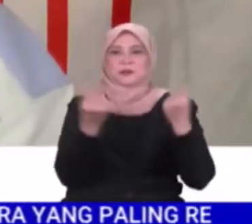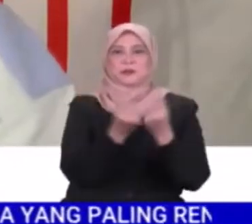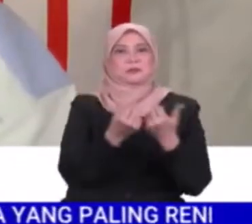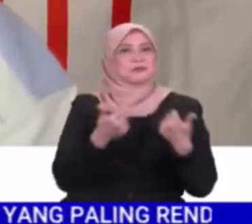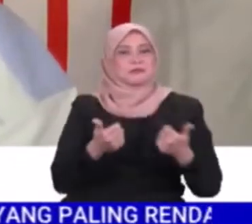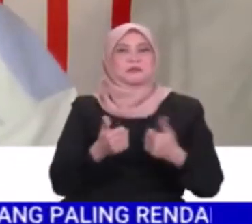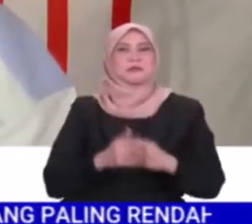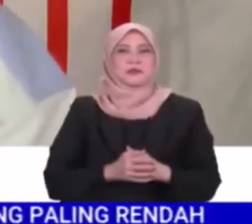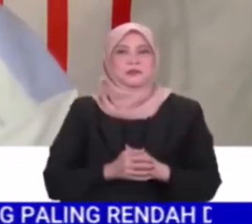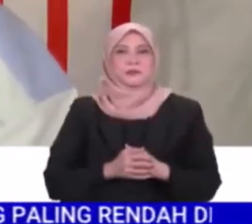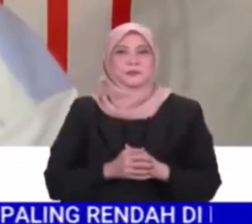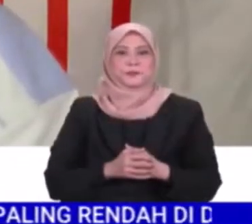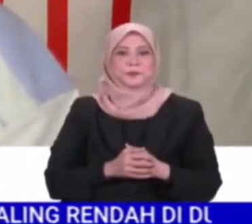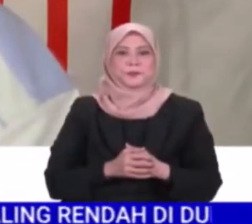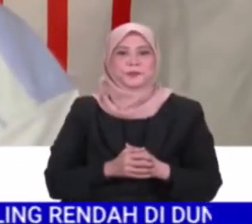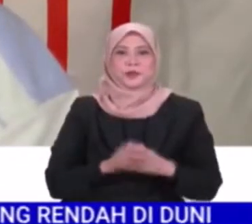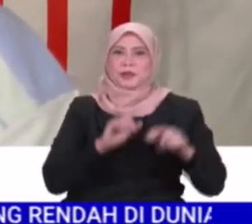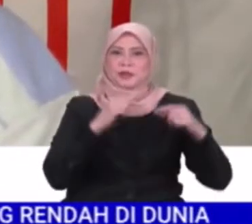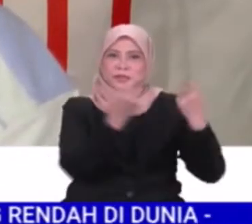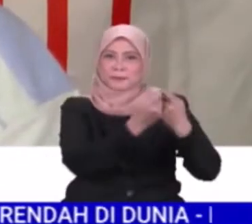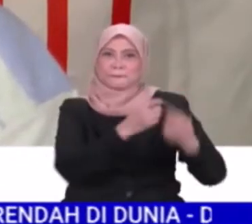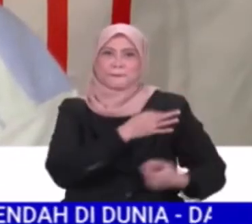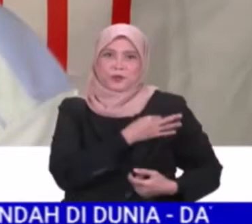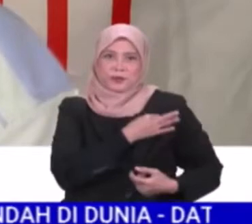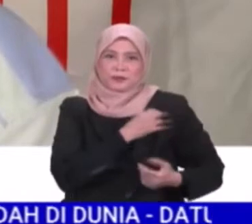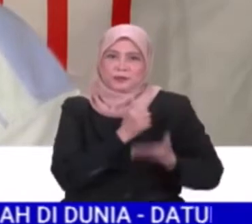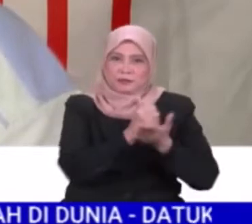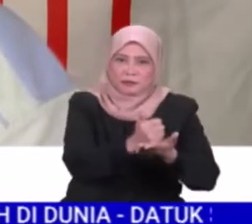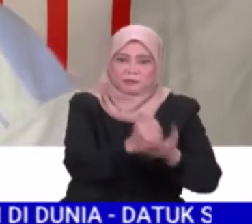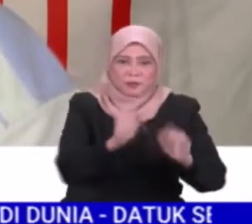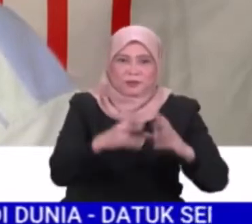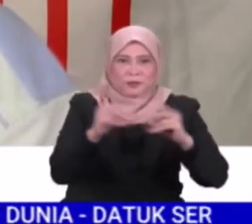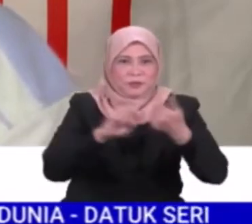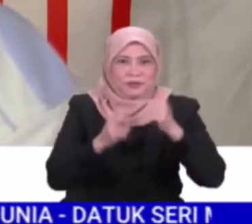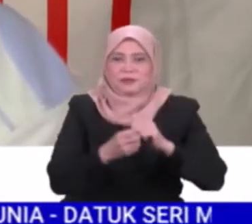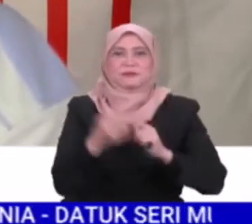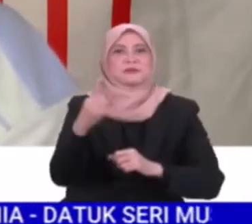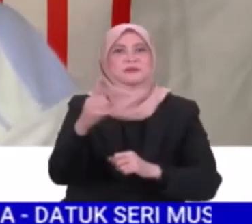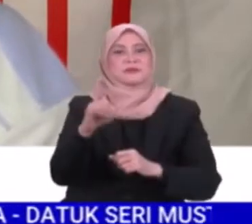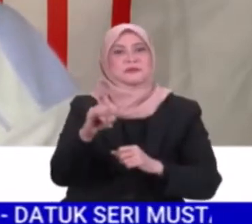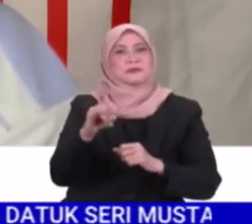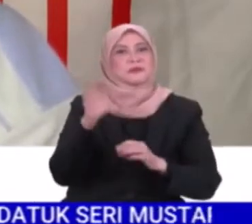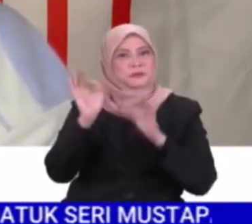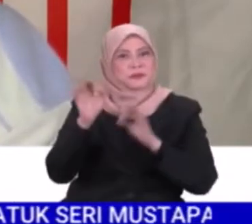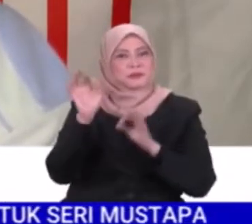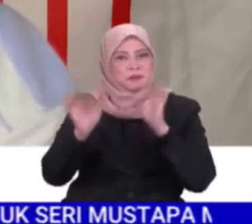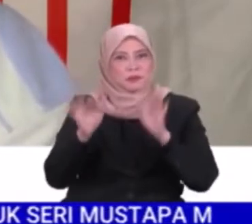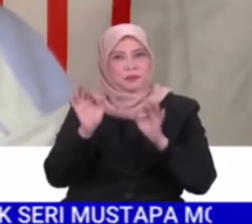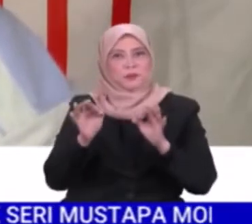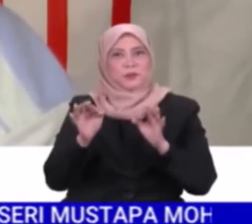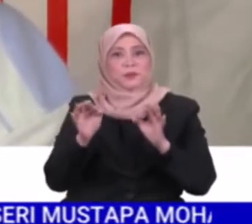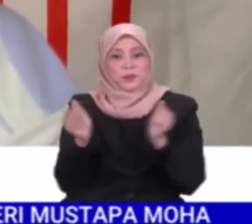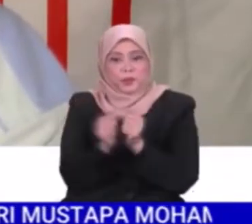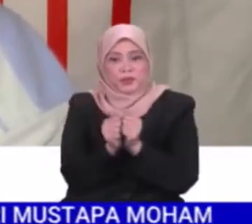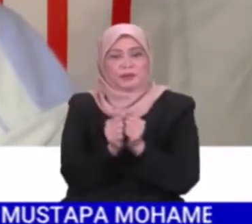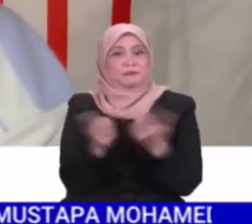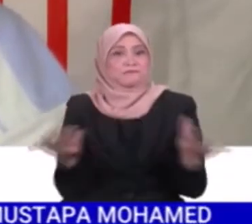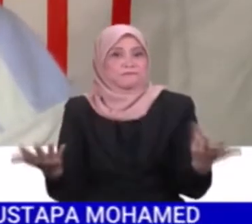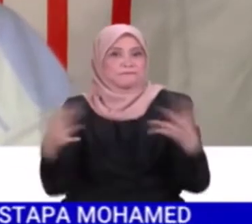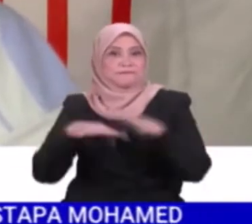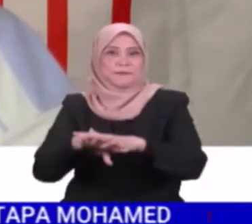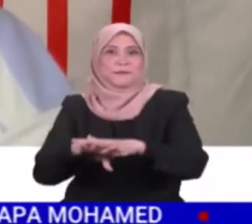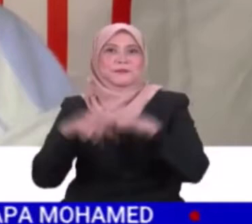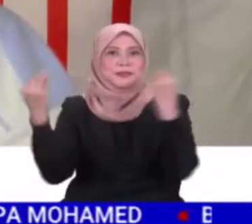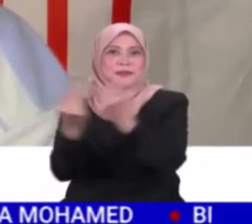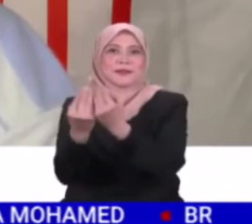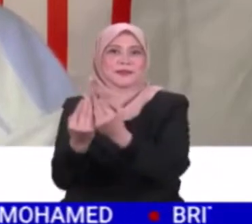tak boleh nak buat. Grup My Champion saja tak boleh nak menangani masalah ni. Kalau kita nak sama-sama, kita kena dengan komuniti sekali kena